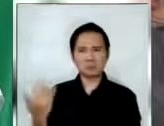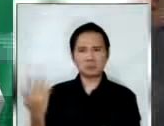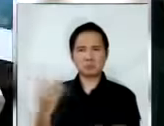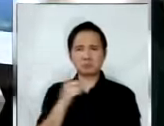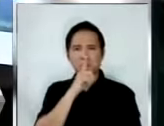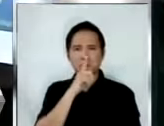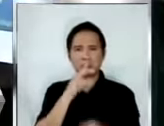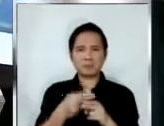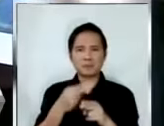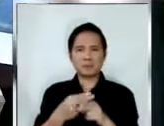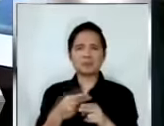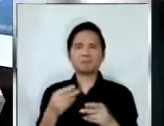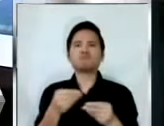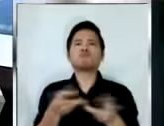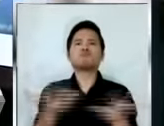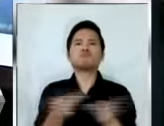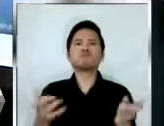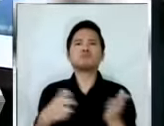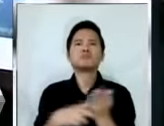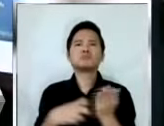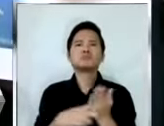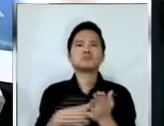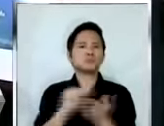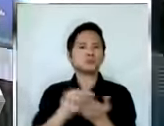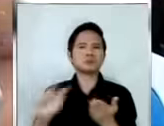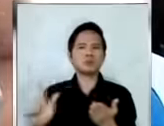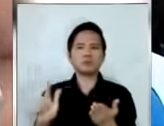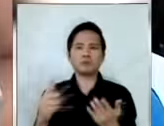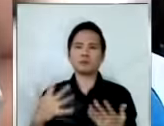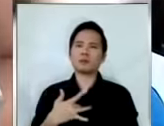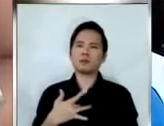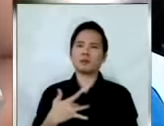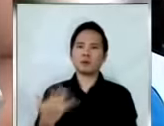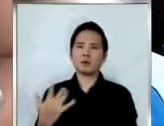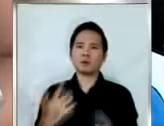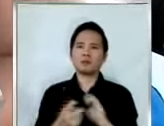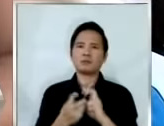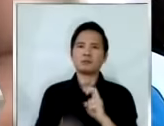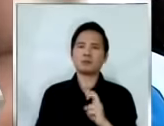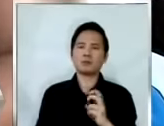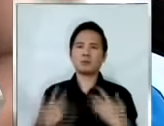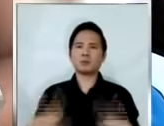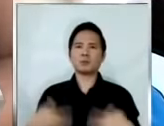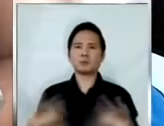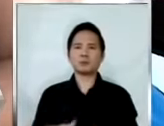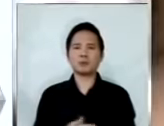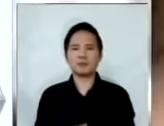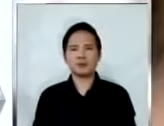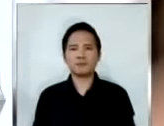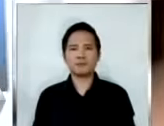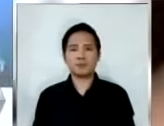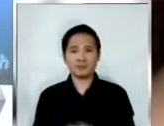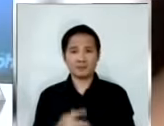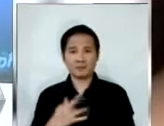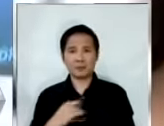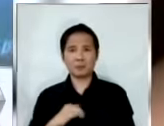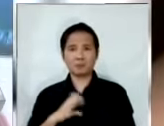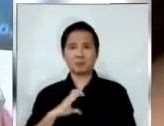pasukin. Ang kasamahan ni Lola Virginia na nakilala lang niya dito, nadamay din sa kabaitan ng Good Samaritan. Pati